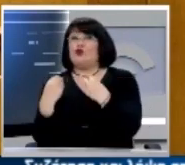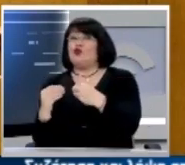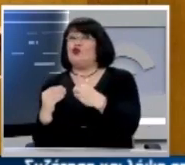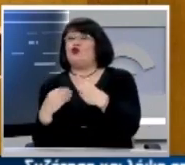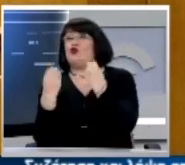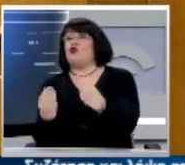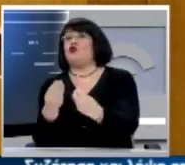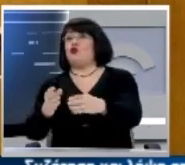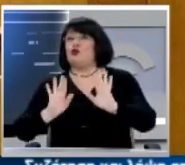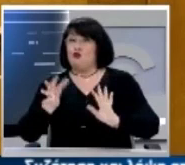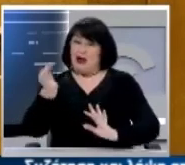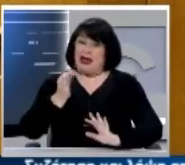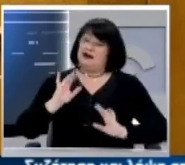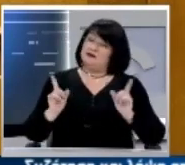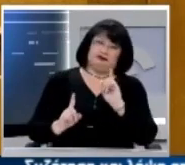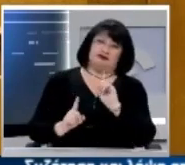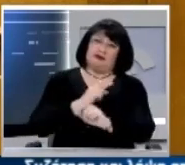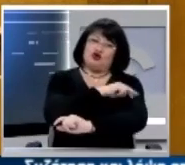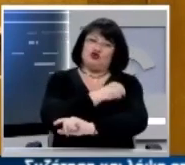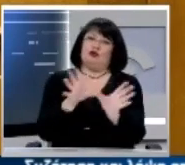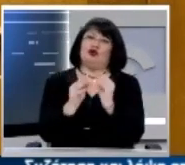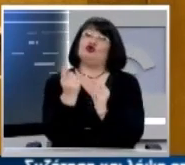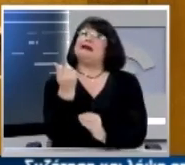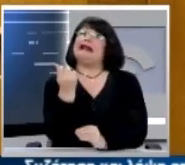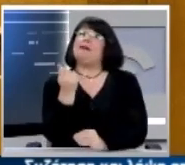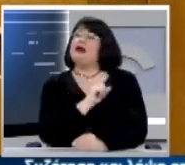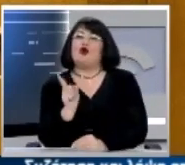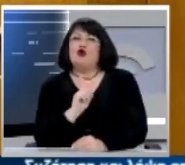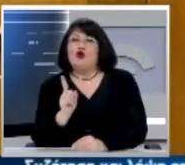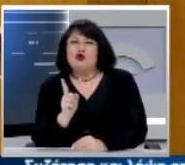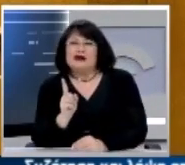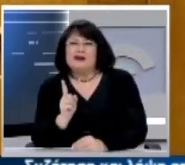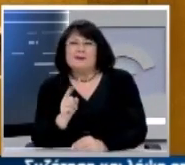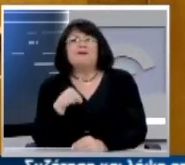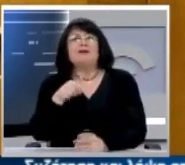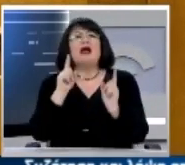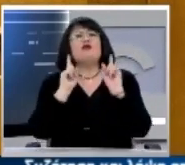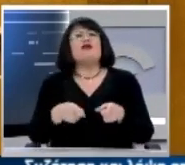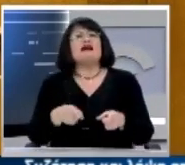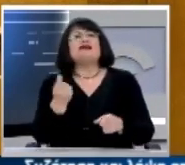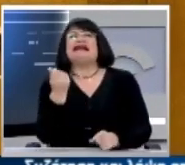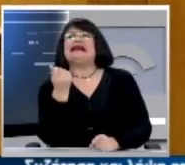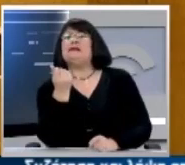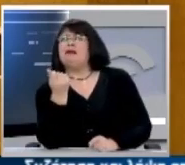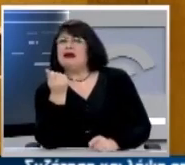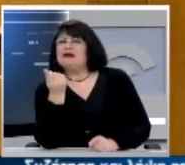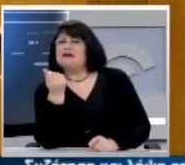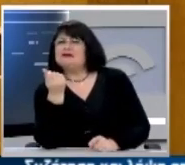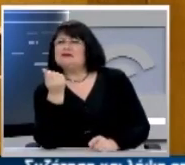στη συνέχεια, στο νέο δελτίο φαρμάκων, το οποίο εκδόθηκε μερικούς μήνες μετά, τιμολογήθηκε